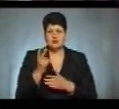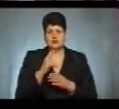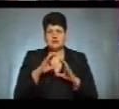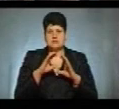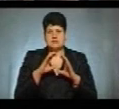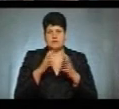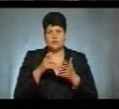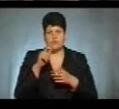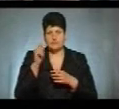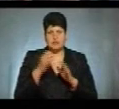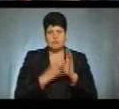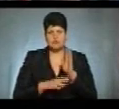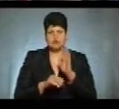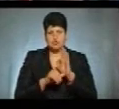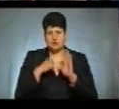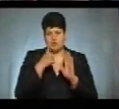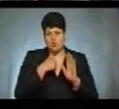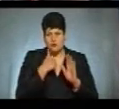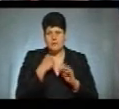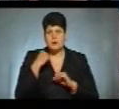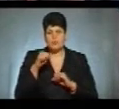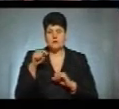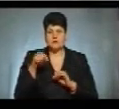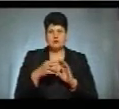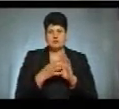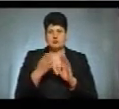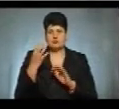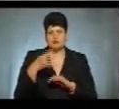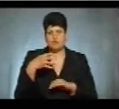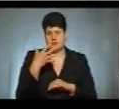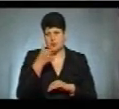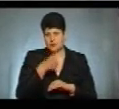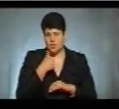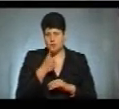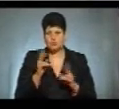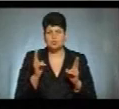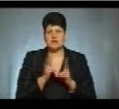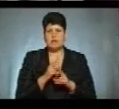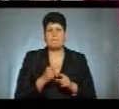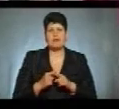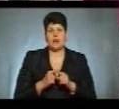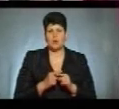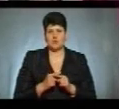Махну з Тернополя 96 років. Перемогу 1945-го він зустрів у Білорусі.